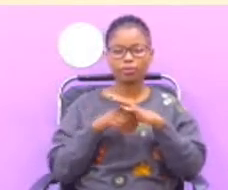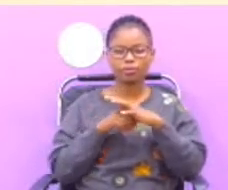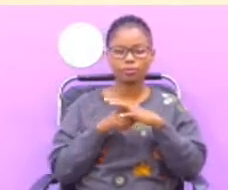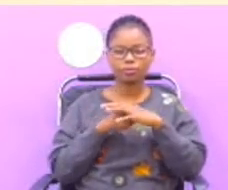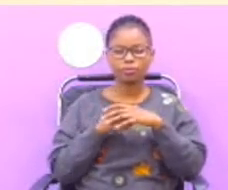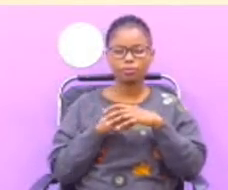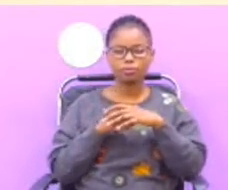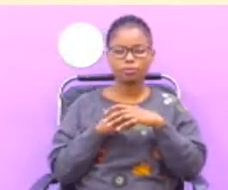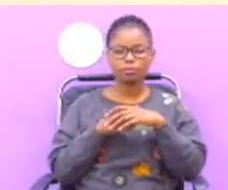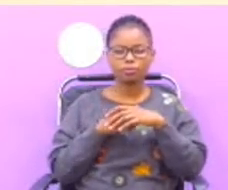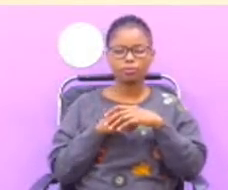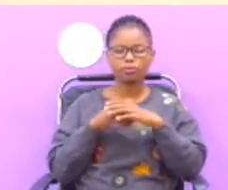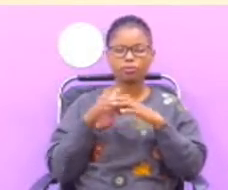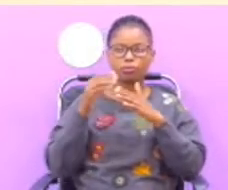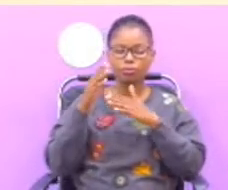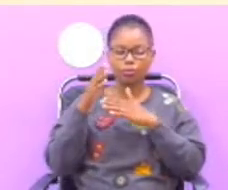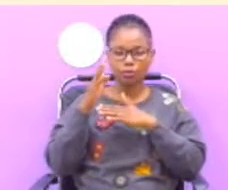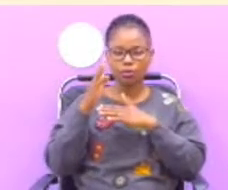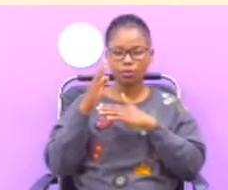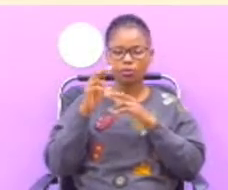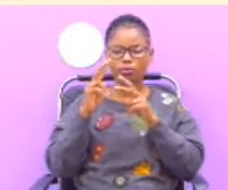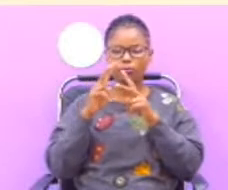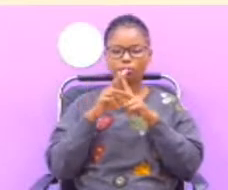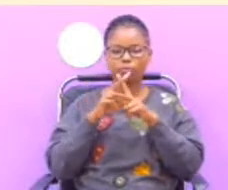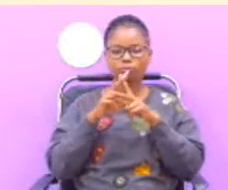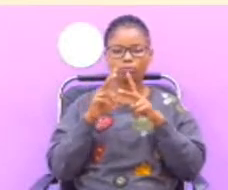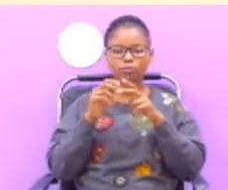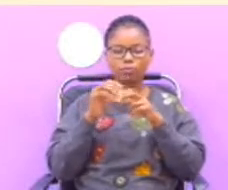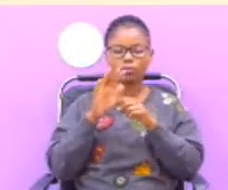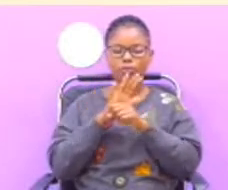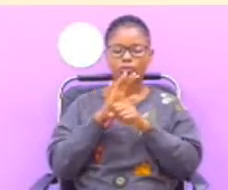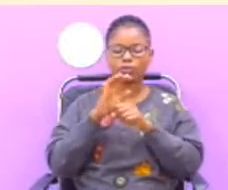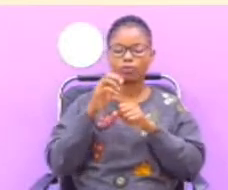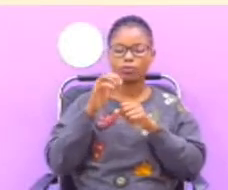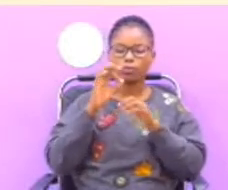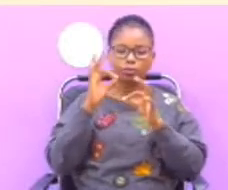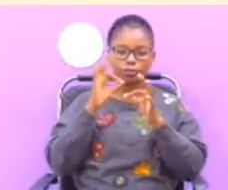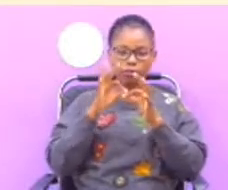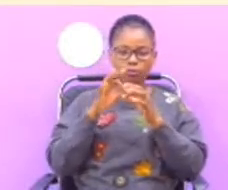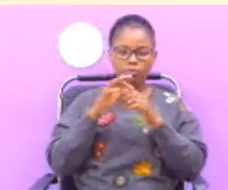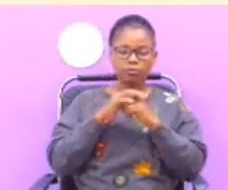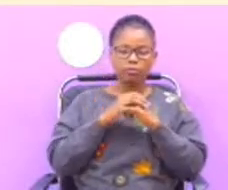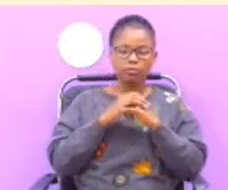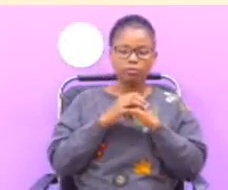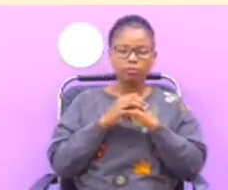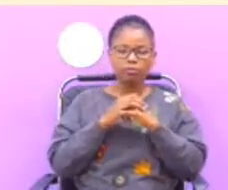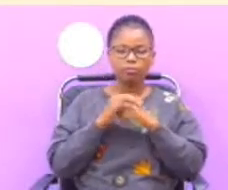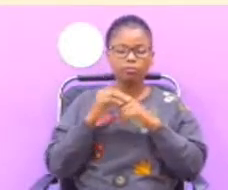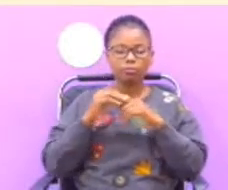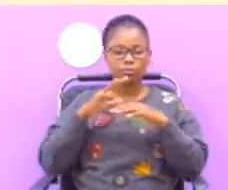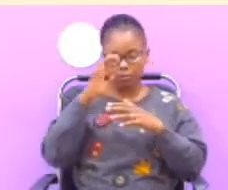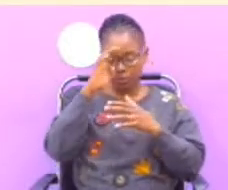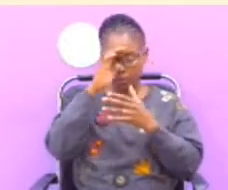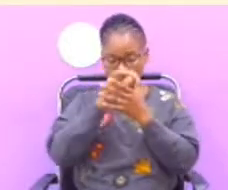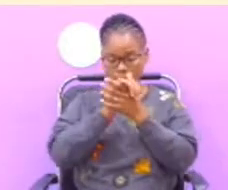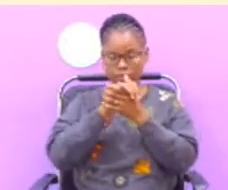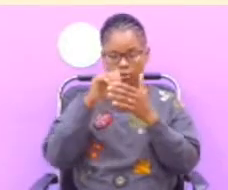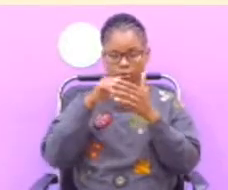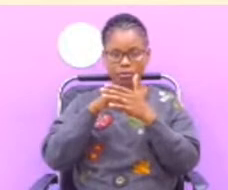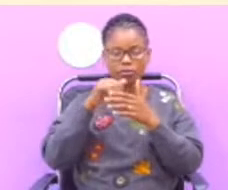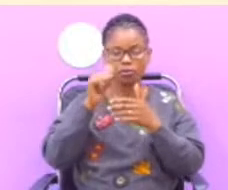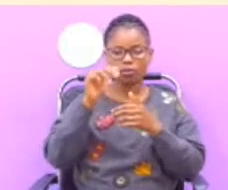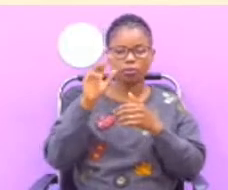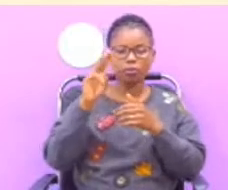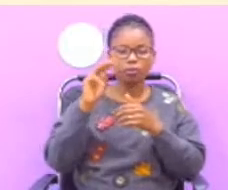Ngai witũ nĩ mwĩhokeku ũguo nĩ nyendaga gwĩtĩkia mũndũ ũgwĩtwo Amosi nĩ